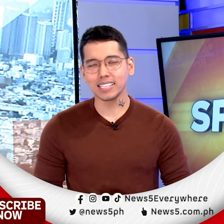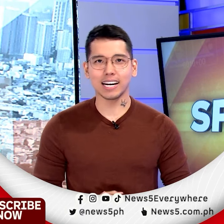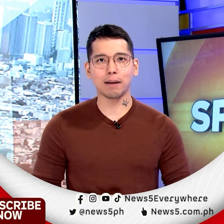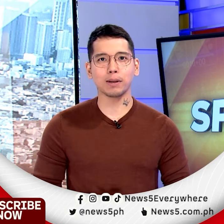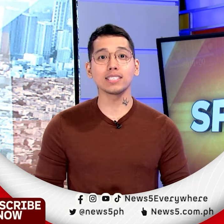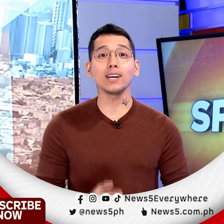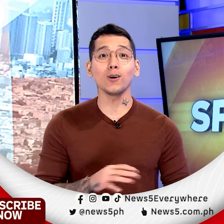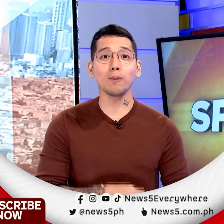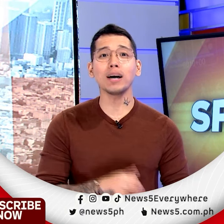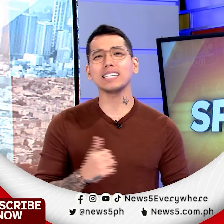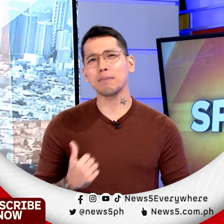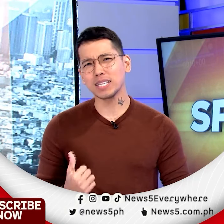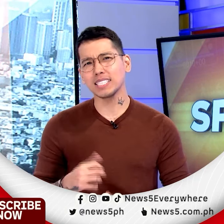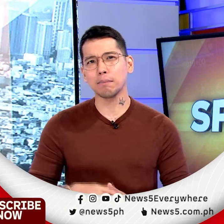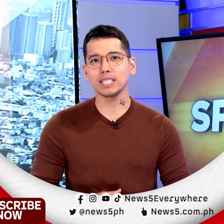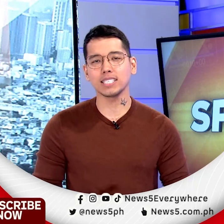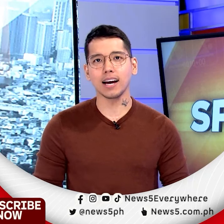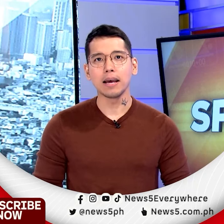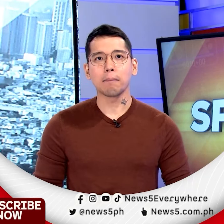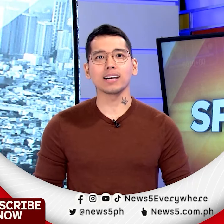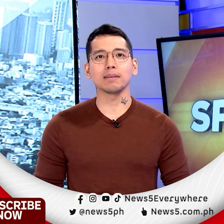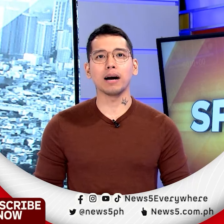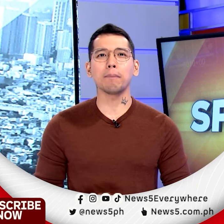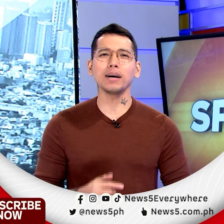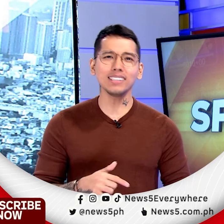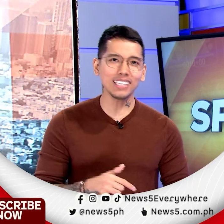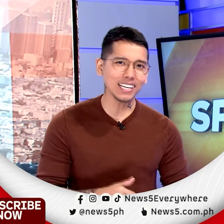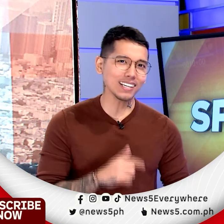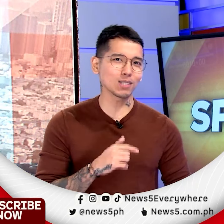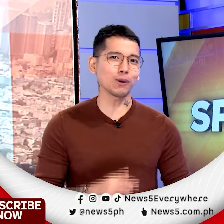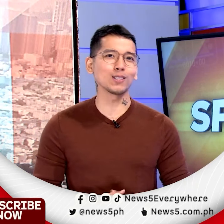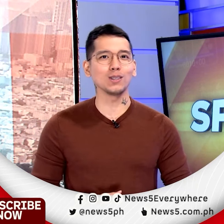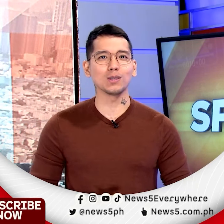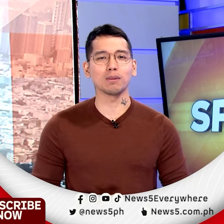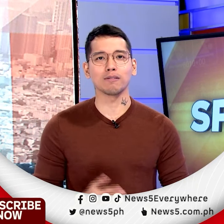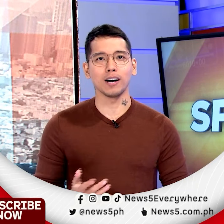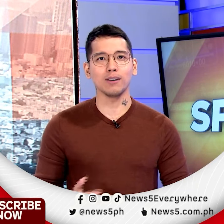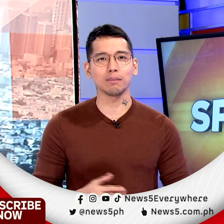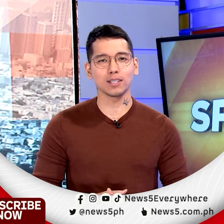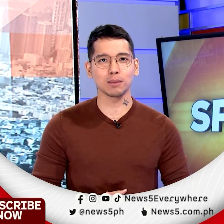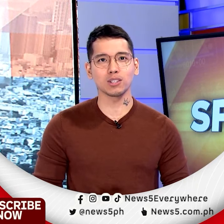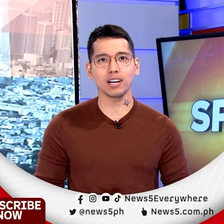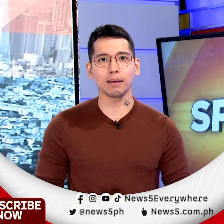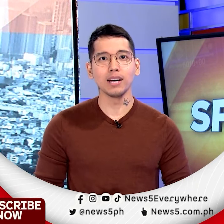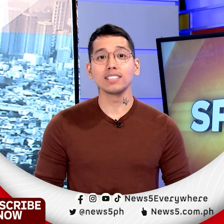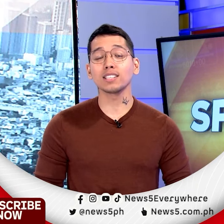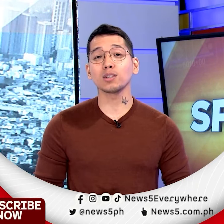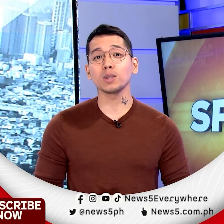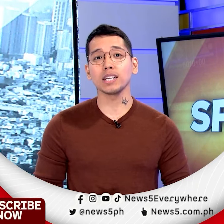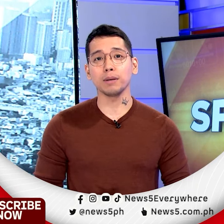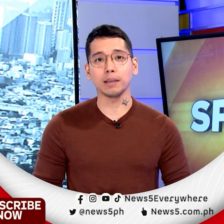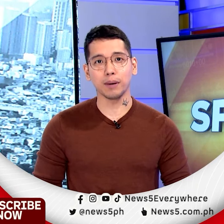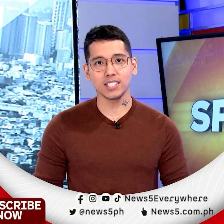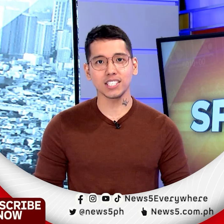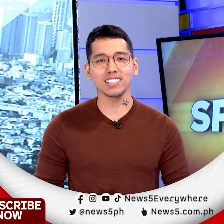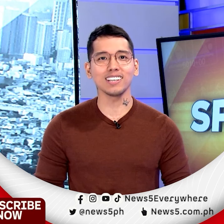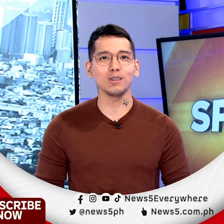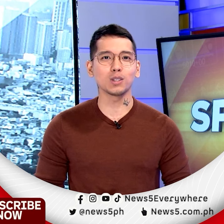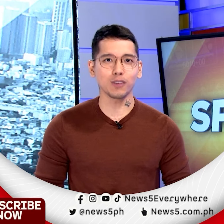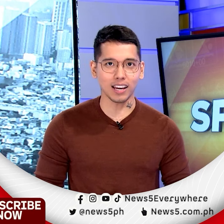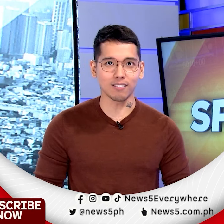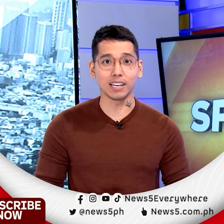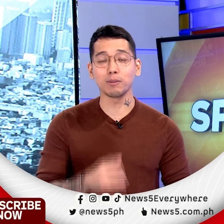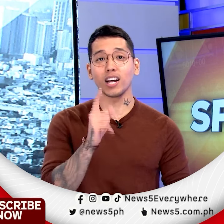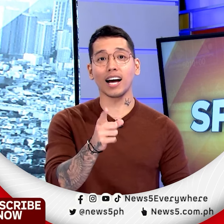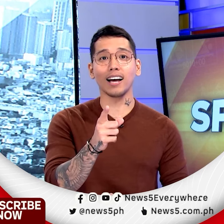bakbakan at harapan sa loob at labas ng bansa para sa mga pand ng sports news magfollow at magsubscribe sa social media pages